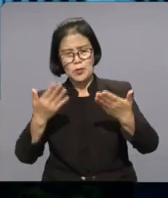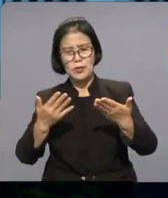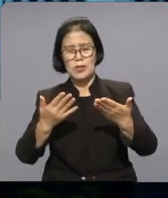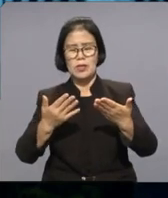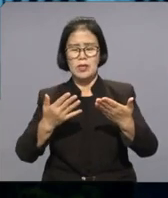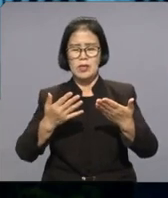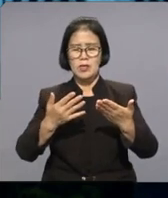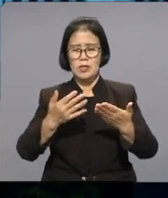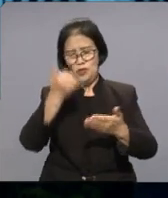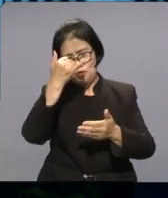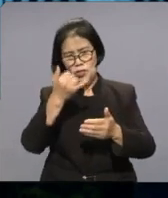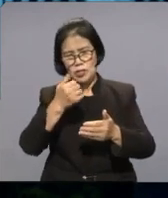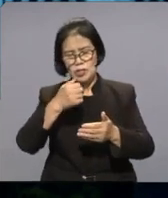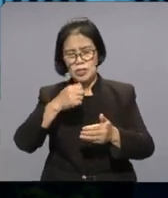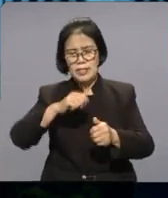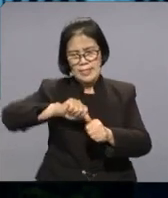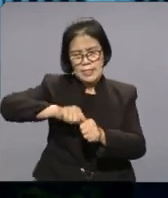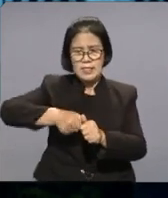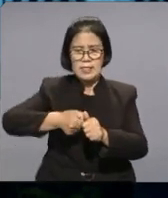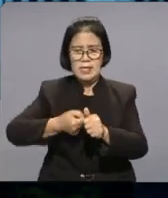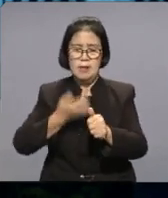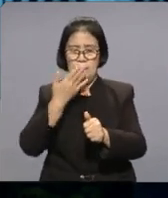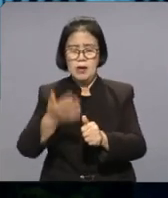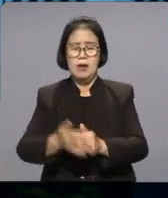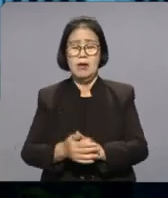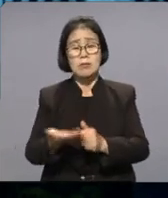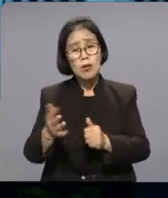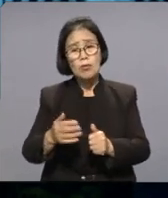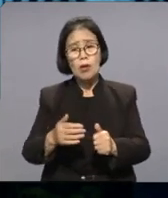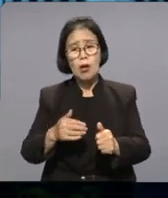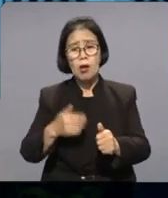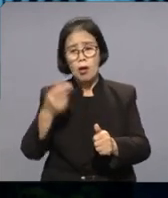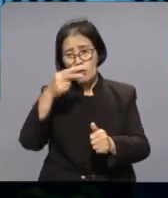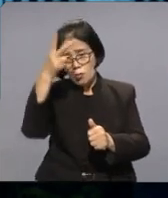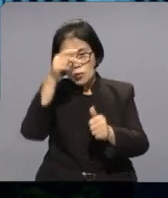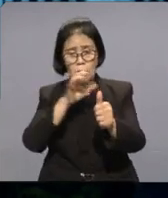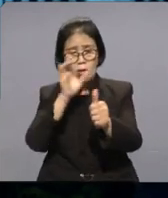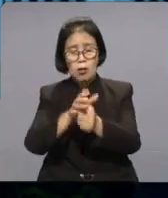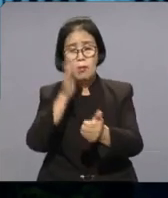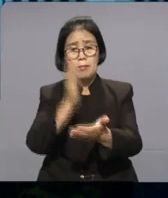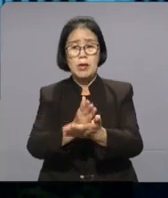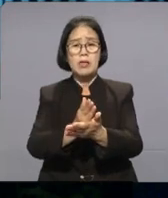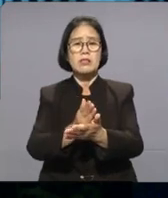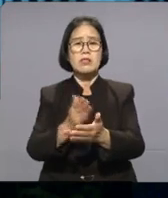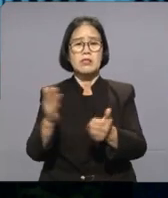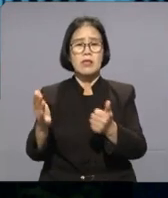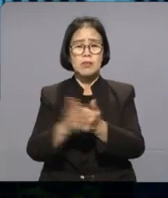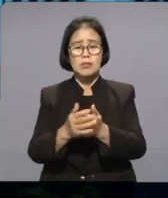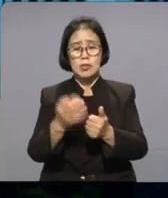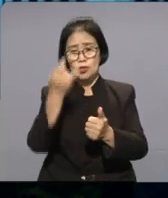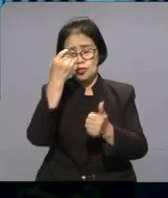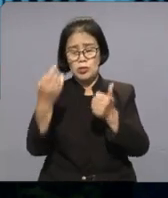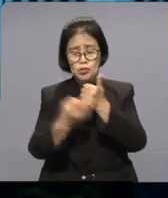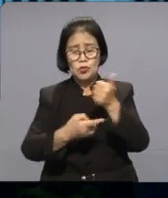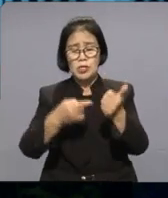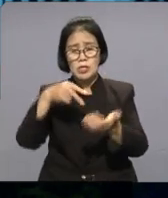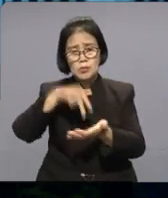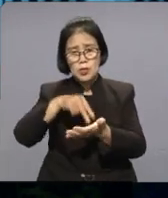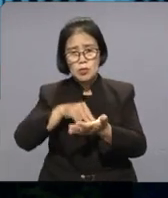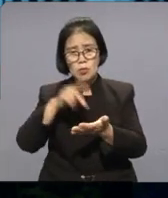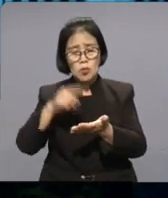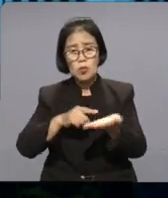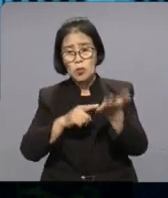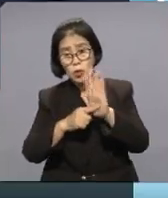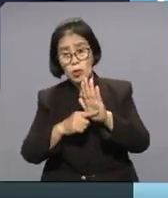마음으로 예를 들면 좀 강한 징계를 할 수 있었을 거예요. 근데 지금 이게 불송치가 나오는 바람에 그 윤리 입장에서 어떤 결과를 내놓든 이준석